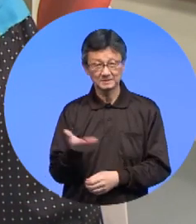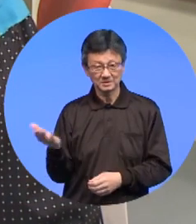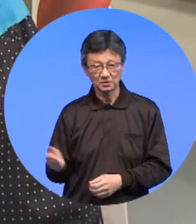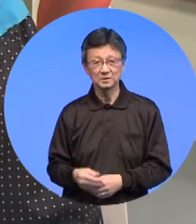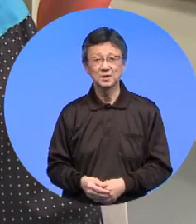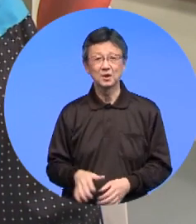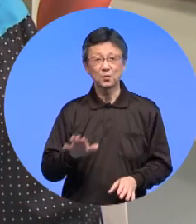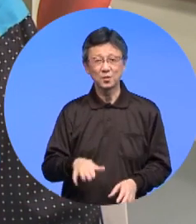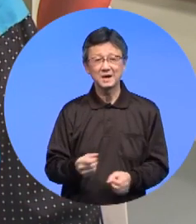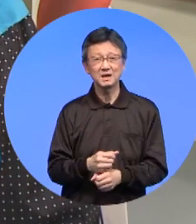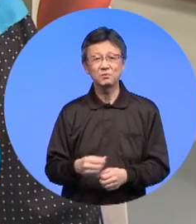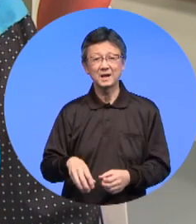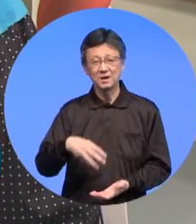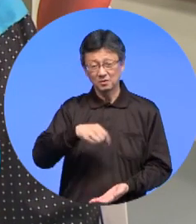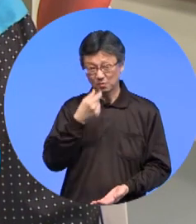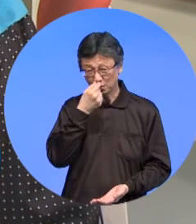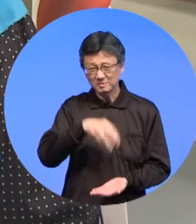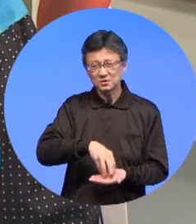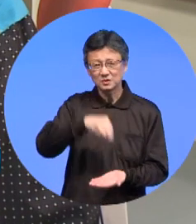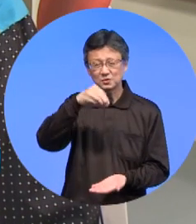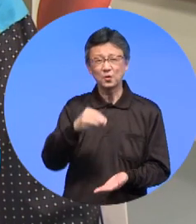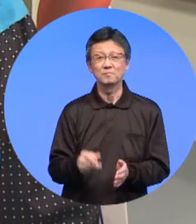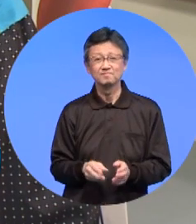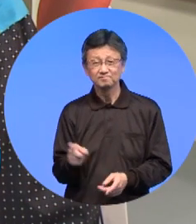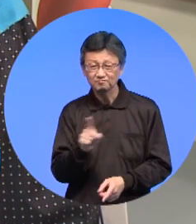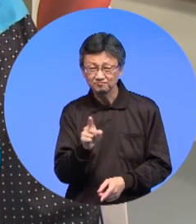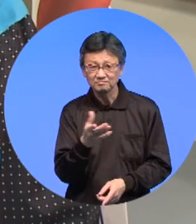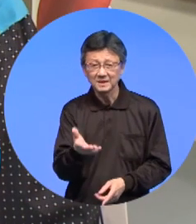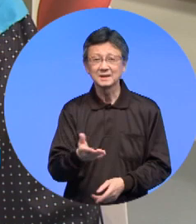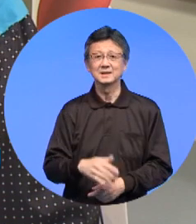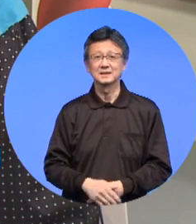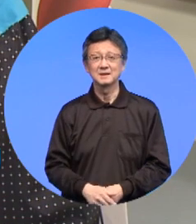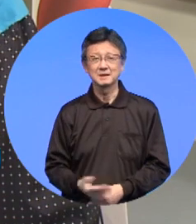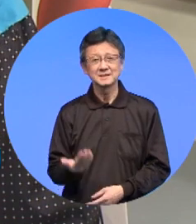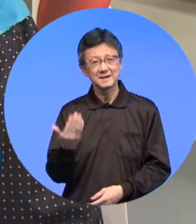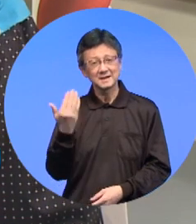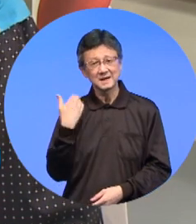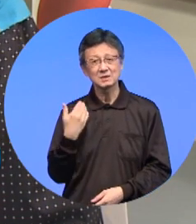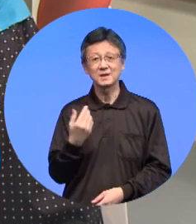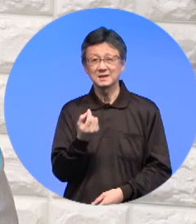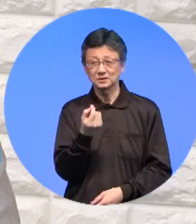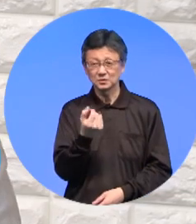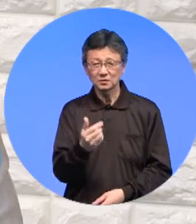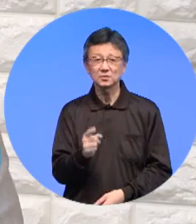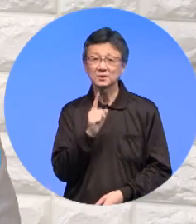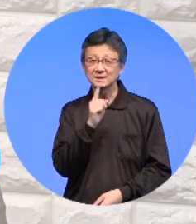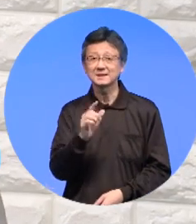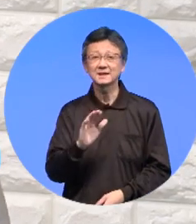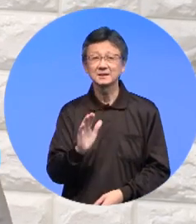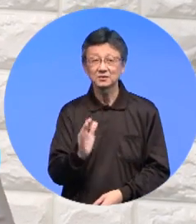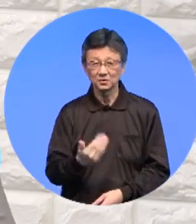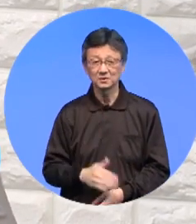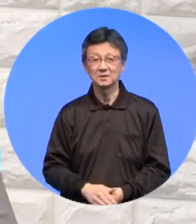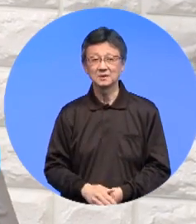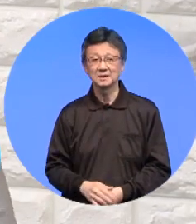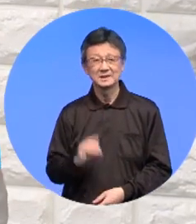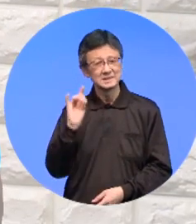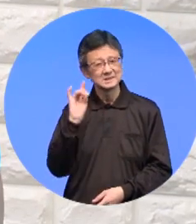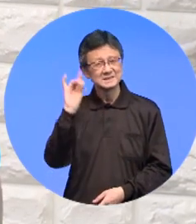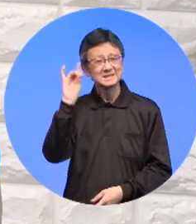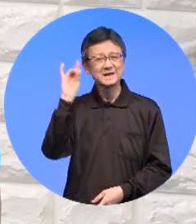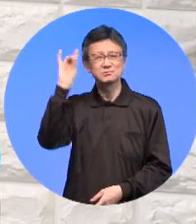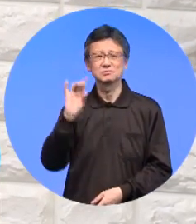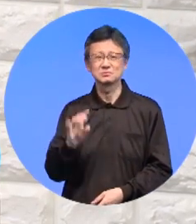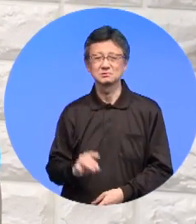にまいりましょう今回はですねゴミの行方を追っかけっつはいるぞゴミの行方前回ちょっと言ってたやつですよねー